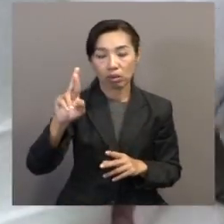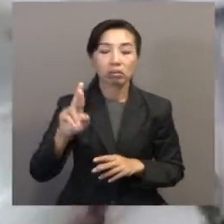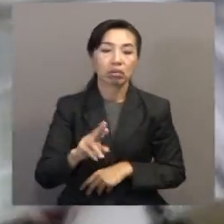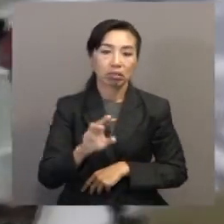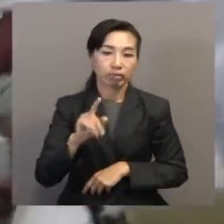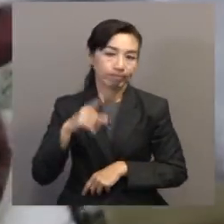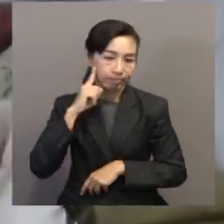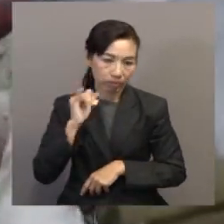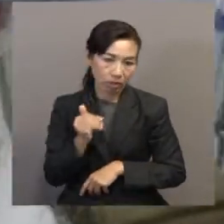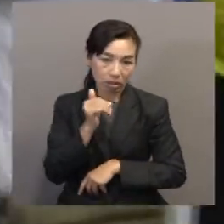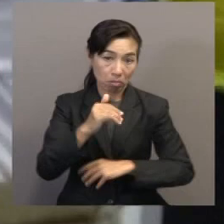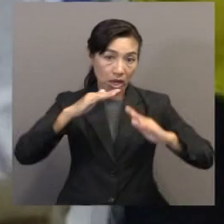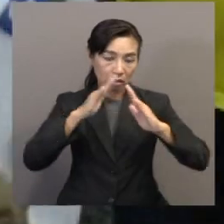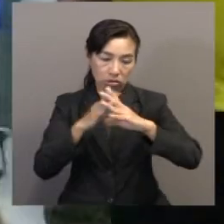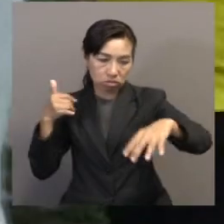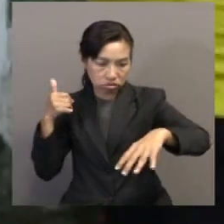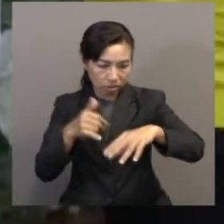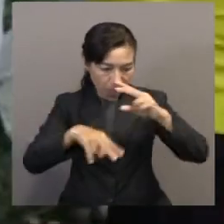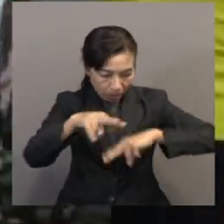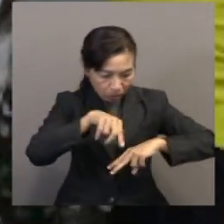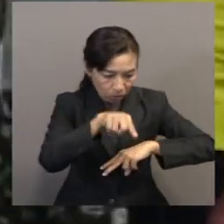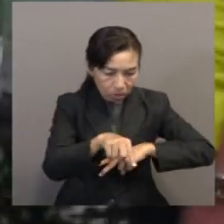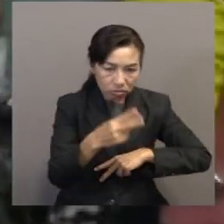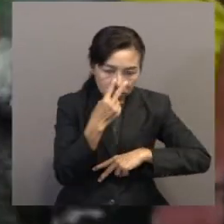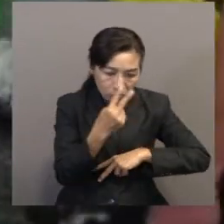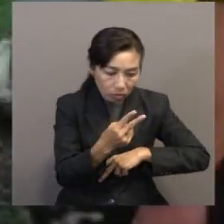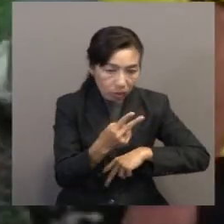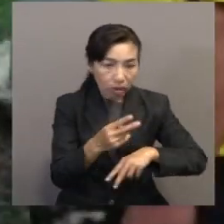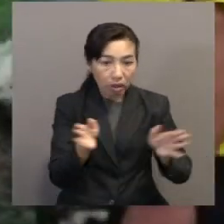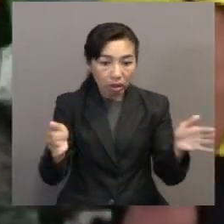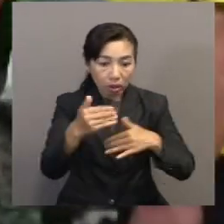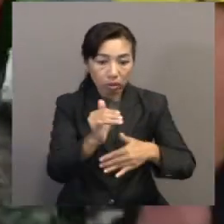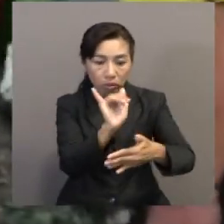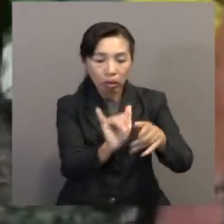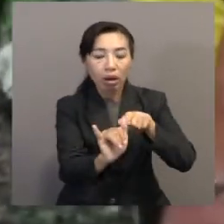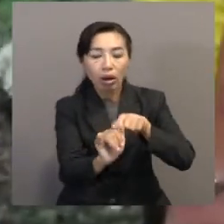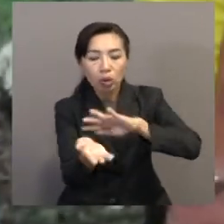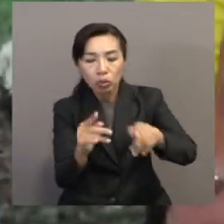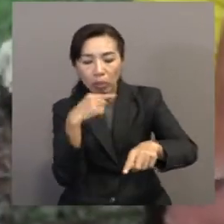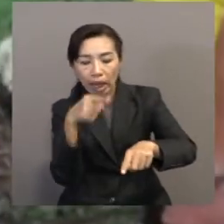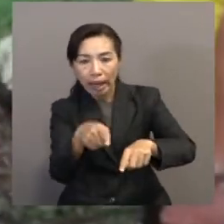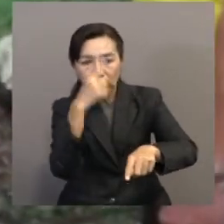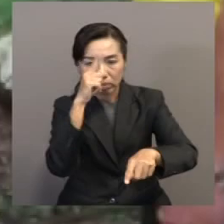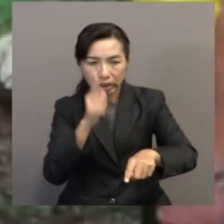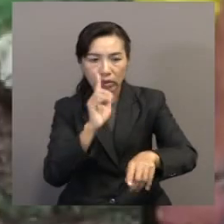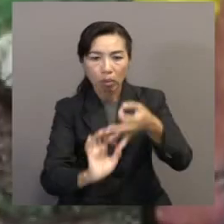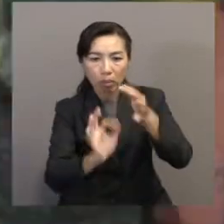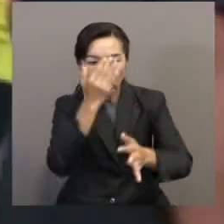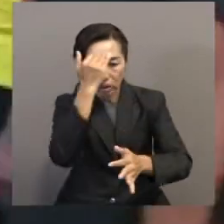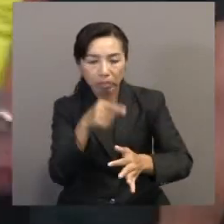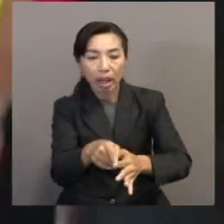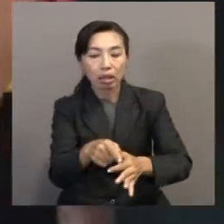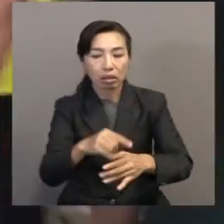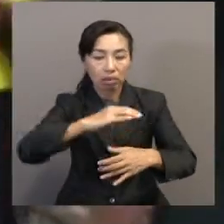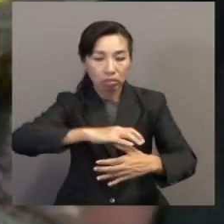เดินทางไปตรวจสอบที่เกิดเหตุค่ะและก็ตรวจสอบว่าแล้วศพในโลงนี่ตกลงเป็นใครกันแน่ทำไมต้องมีการเผาแบบนี้นะคะจากการ